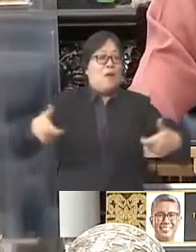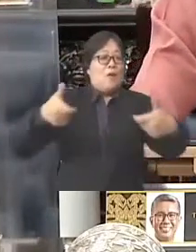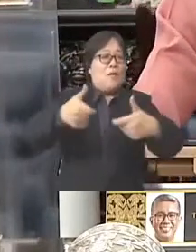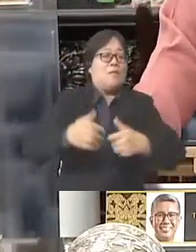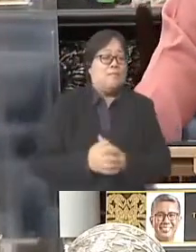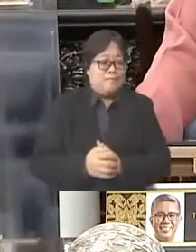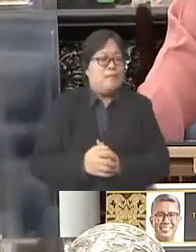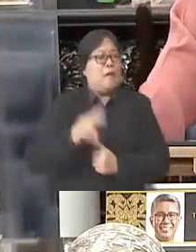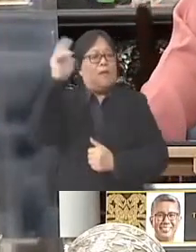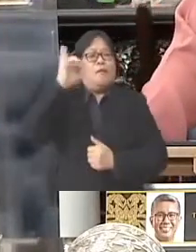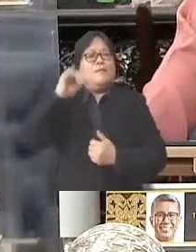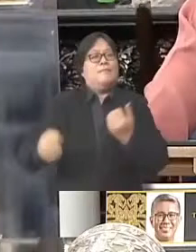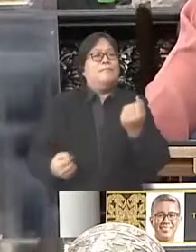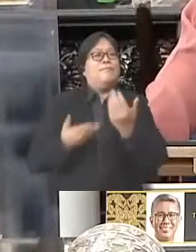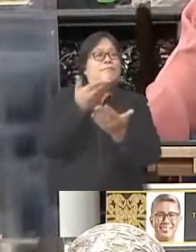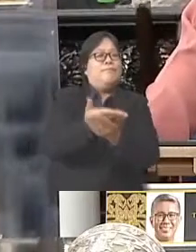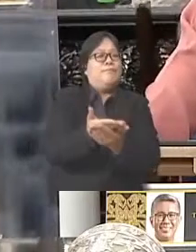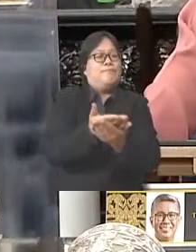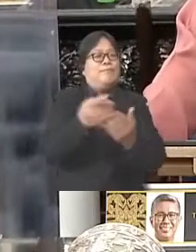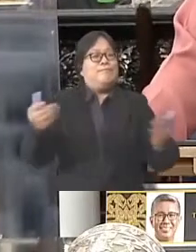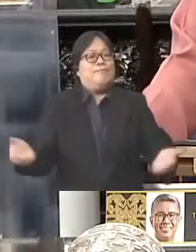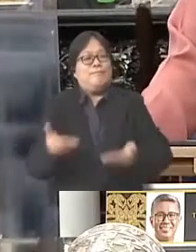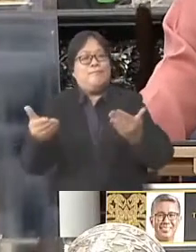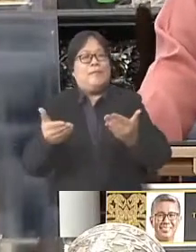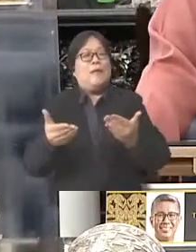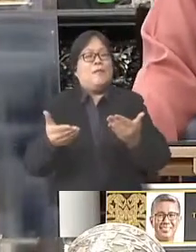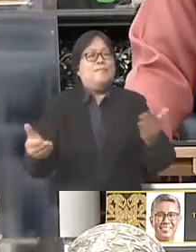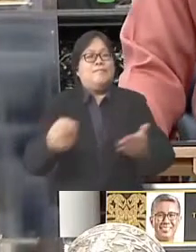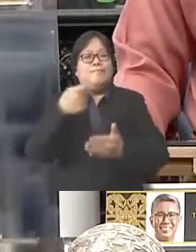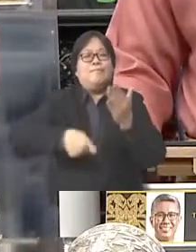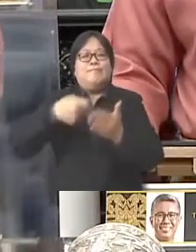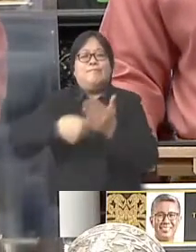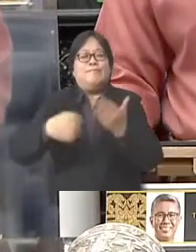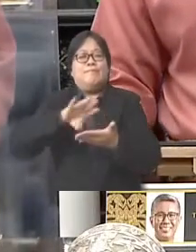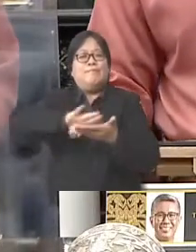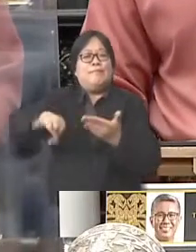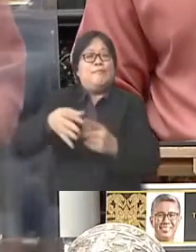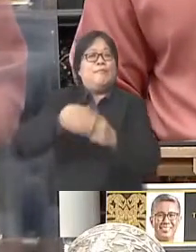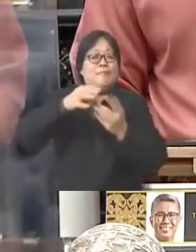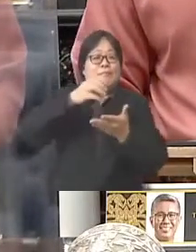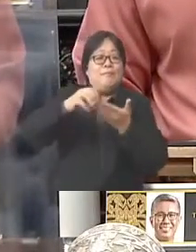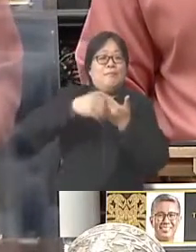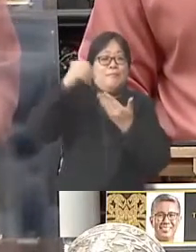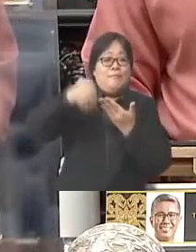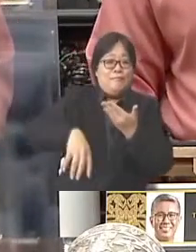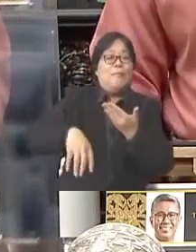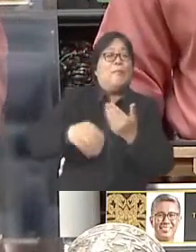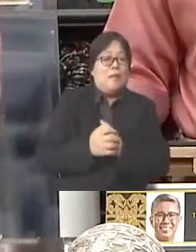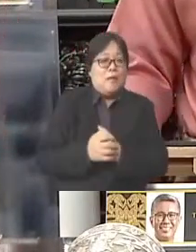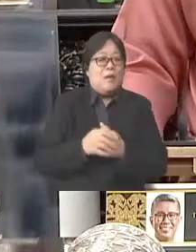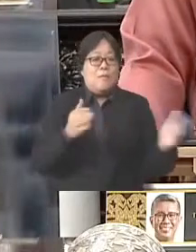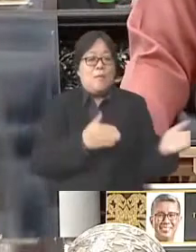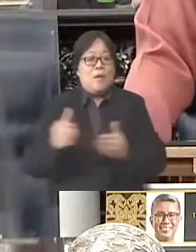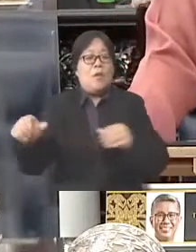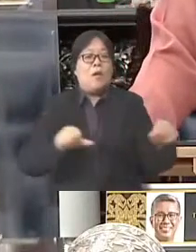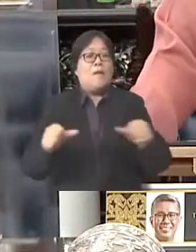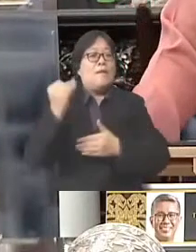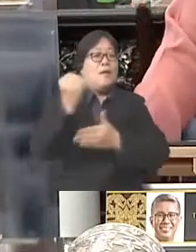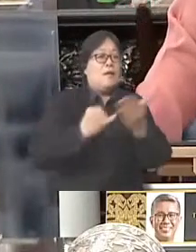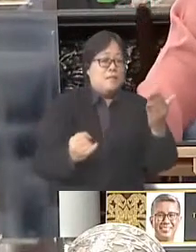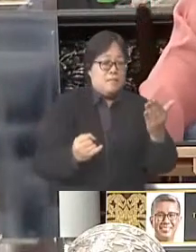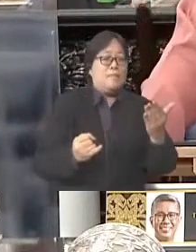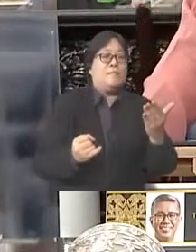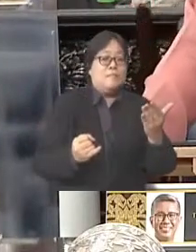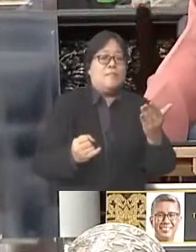selanjutnya kerajaan bercadang untuk melanjutkan beberapa galakkan Cukai termasuk pengecualian Cukai pendapatan kepada penghancur activity kesenian